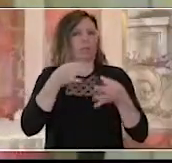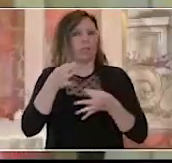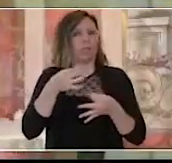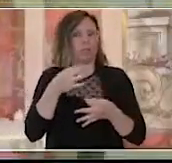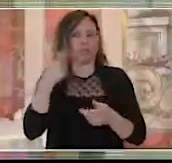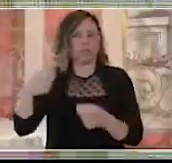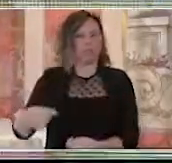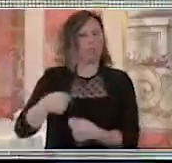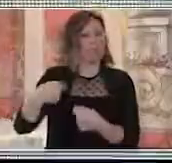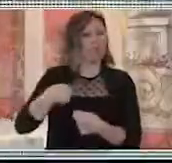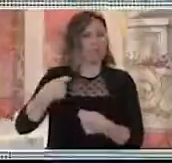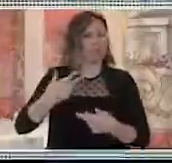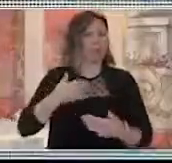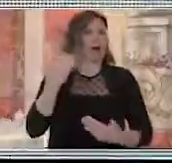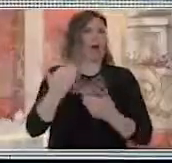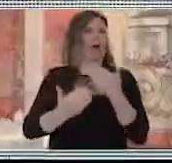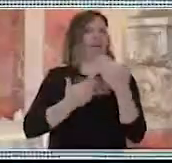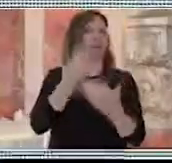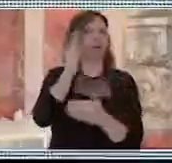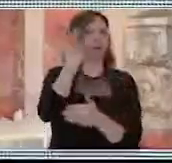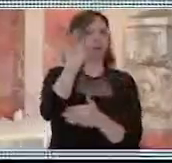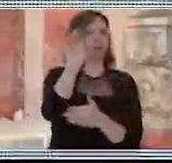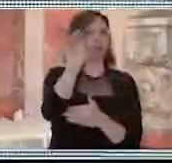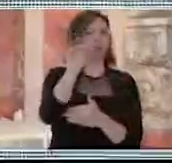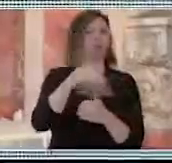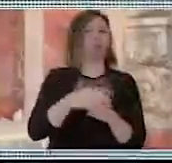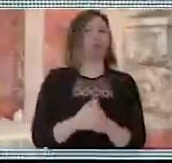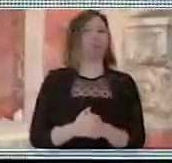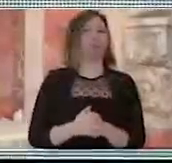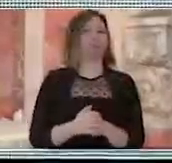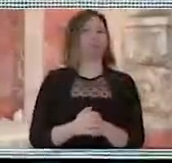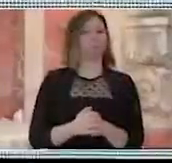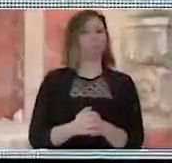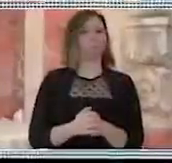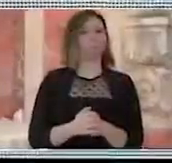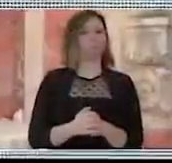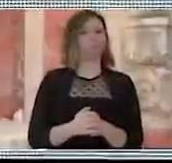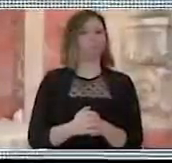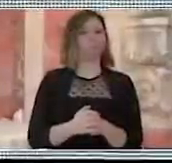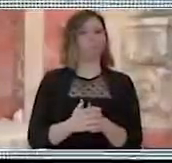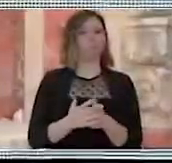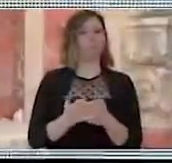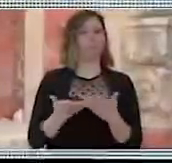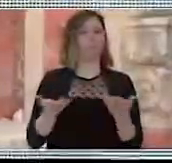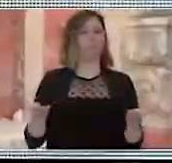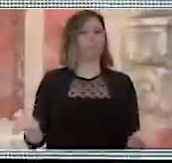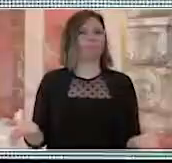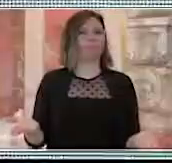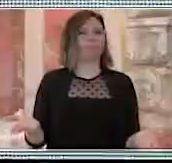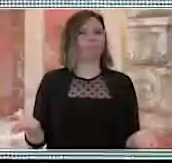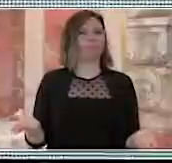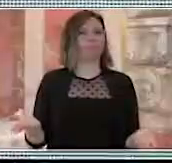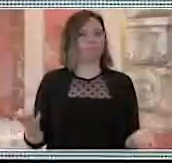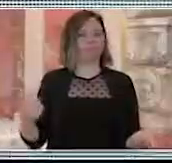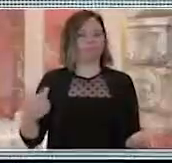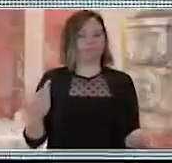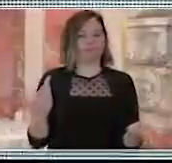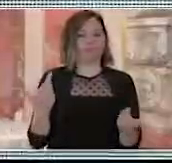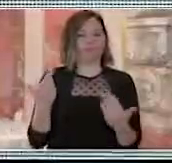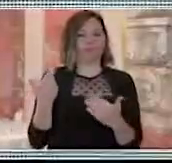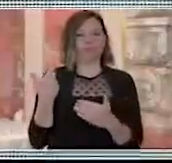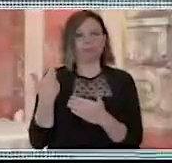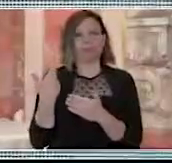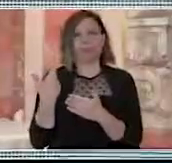per il futuro. Nel momento in cui stiamo ancora chiudendo, diciamo con fatica,